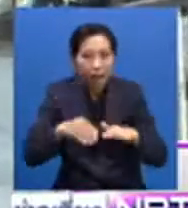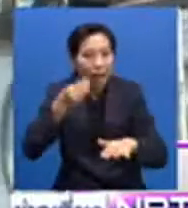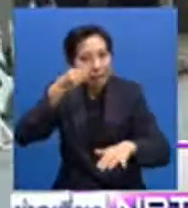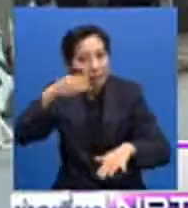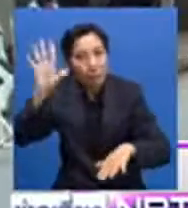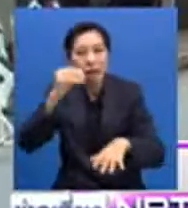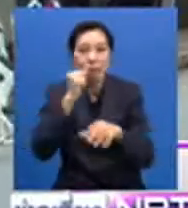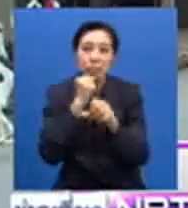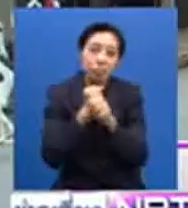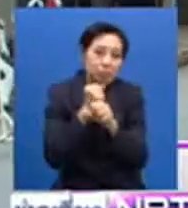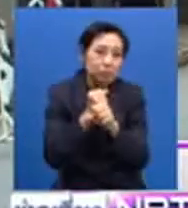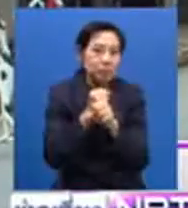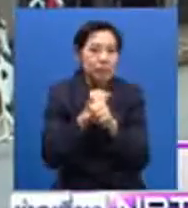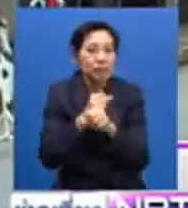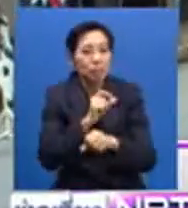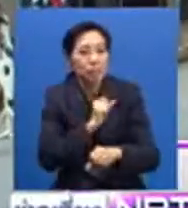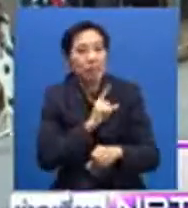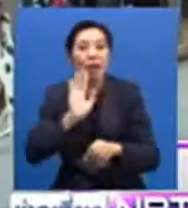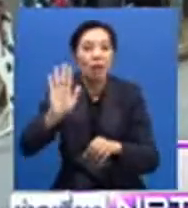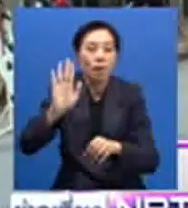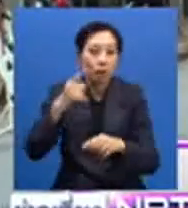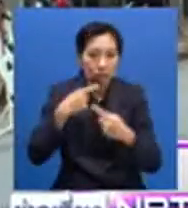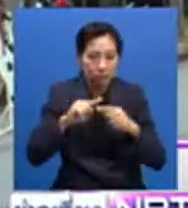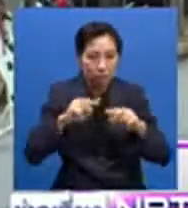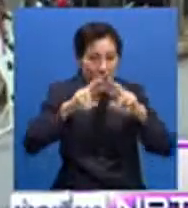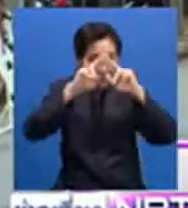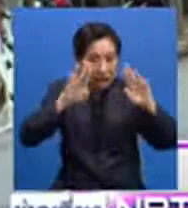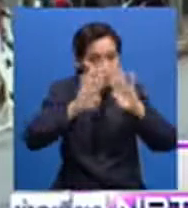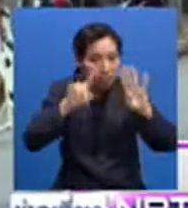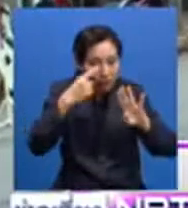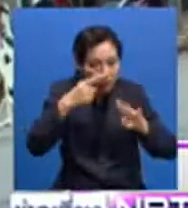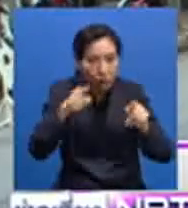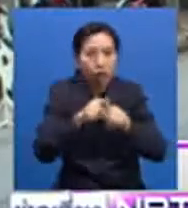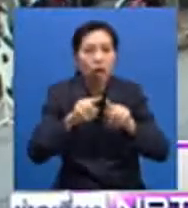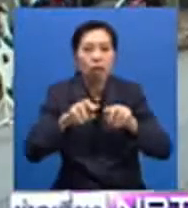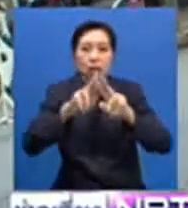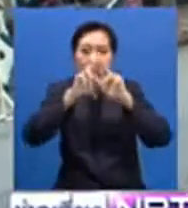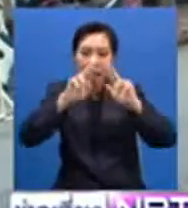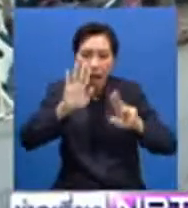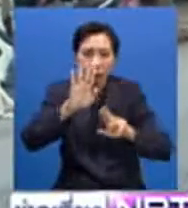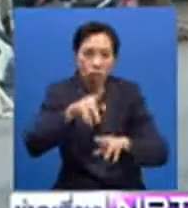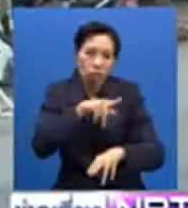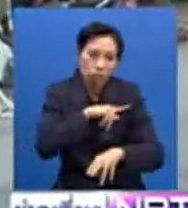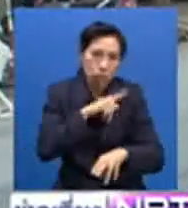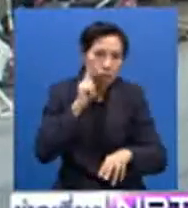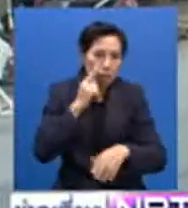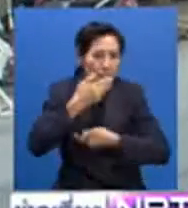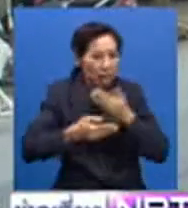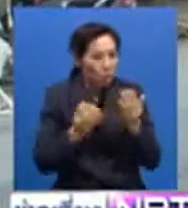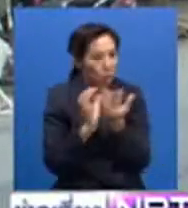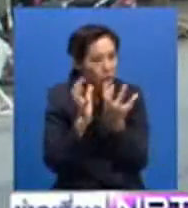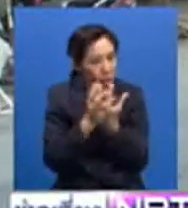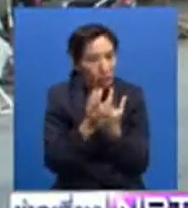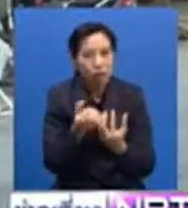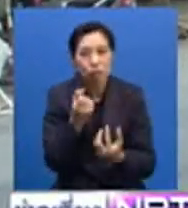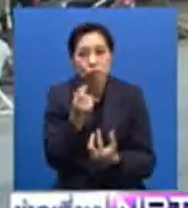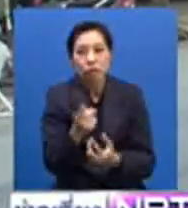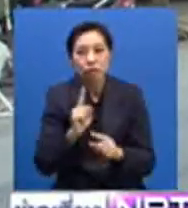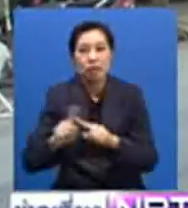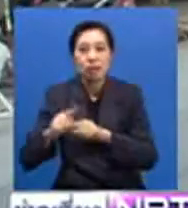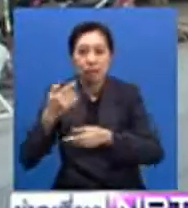อินดี้นัดทางโดยมีเพียงร้านชาวไทยพุทธและชาวไทยมุสลิมบางส่วนที่เปิดขายอาหารสดและพืชผัก